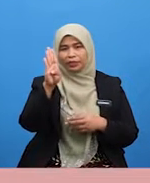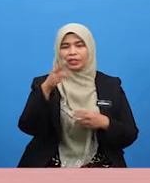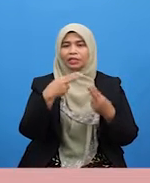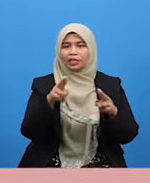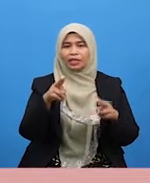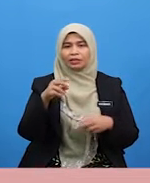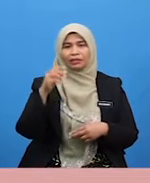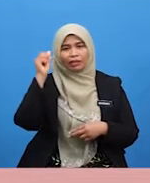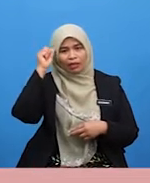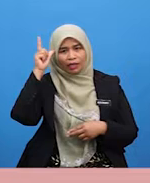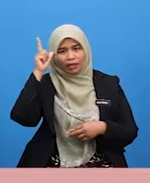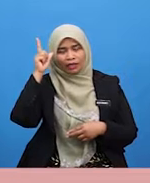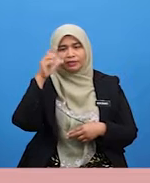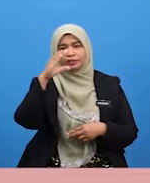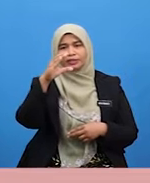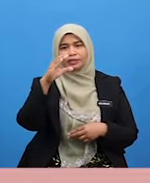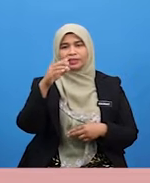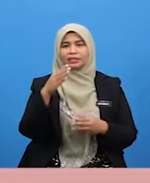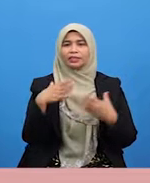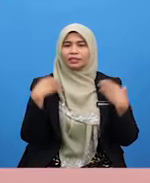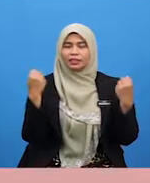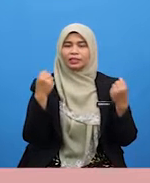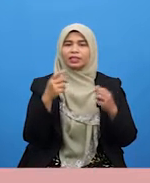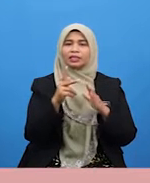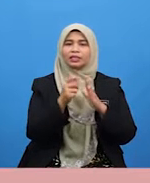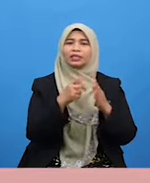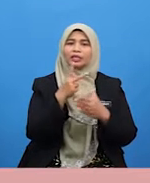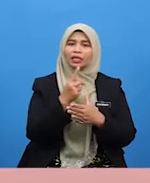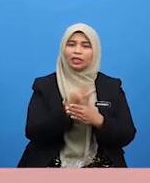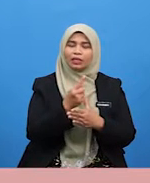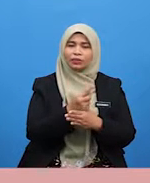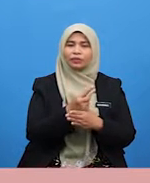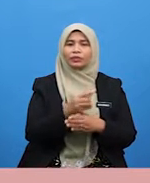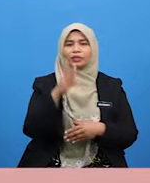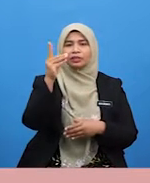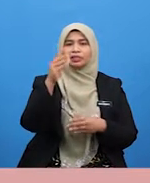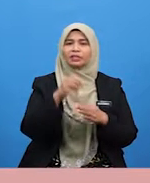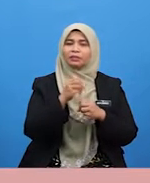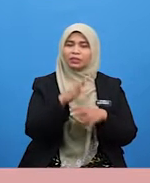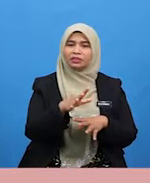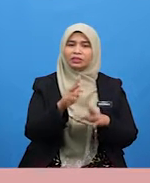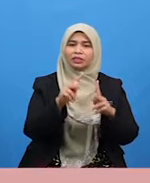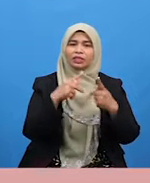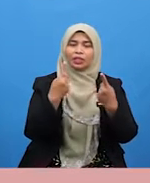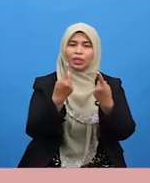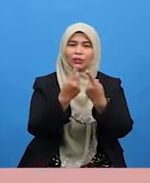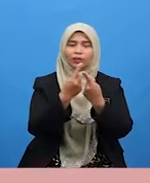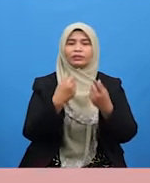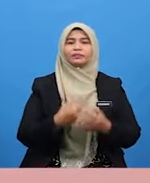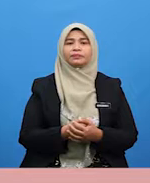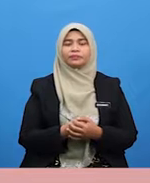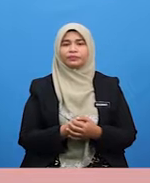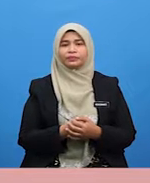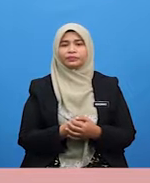Kesihatan terjejas. D. Dibenci keluarga. Jawapannya, kita dapat jawapannya. Mana satu